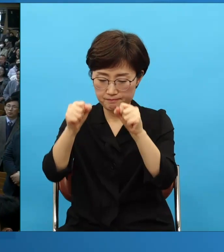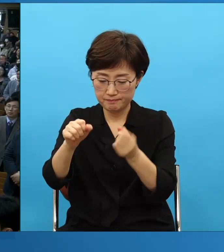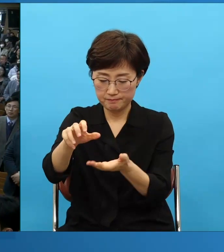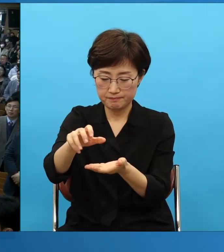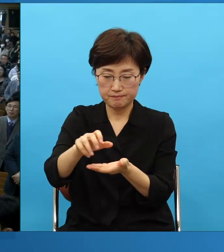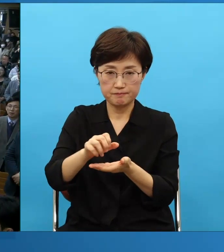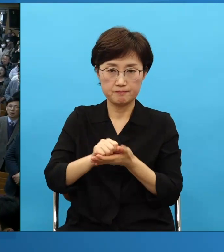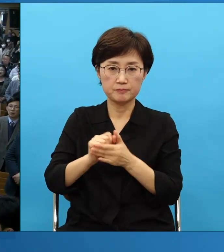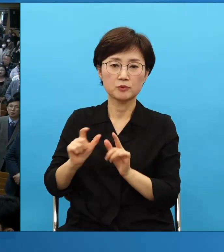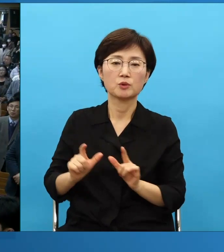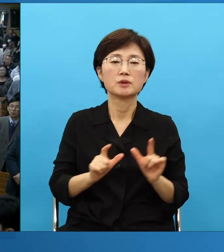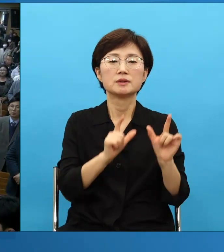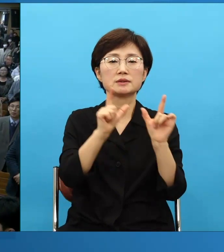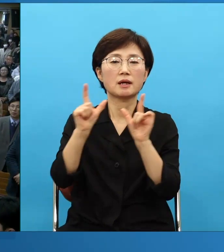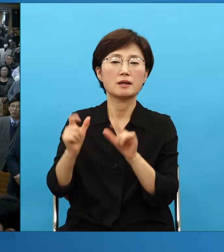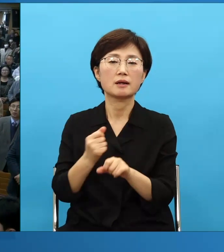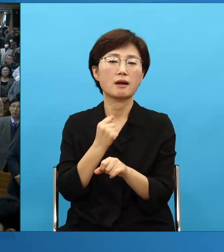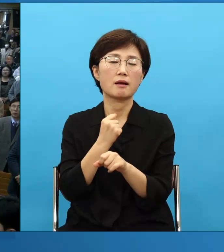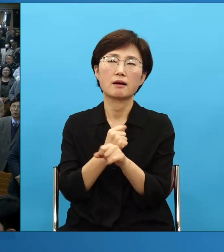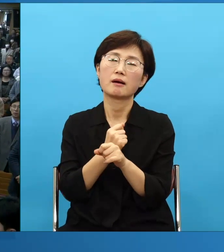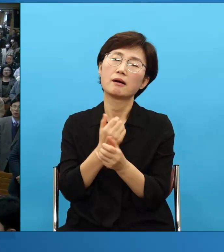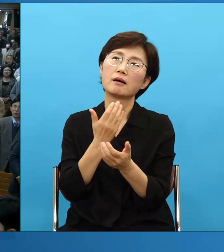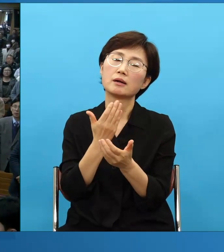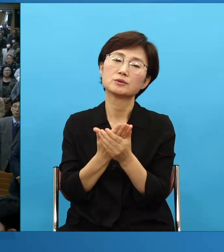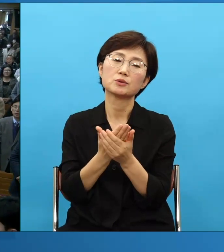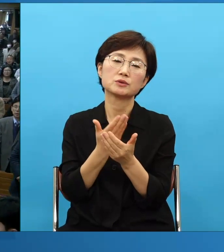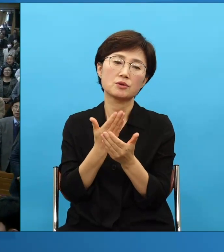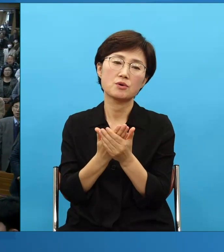임마누엘 위대하소서.